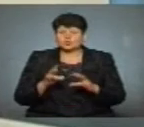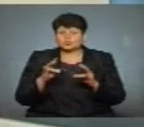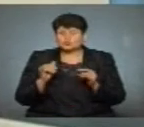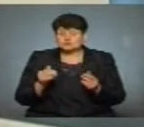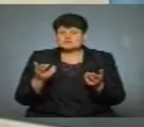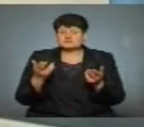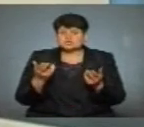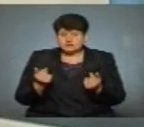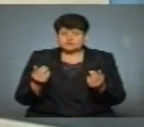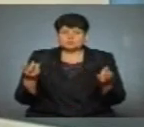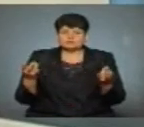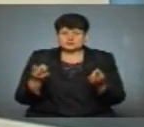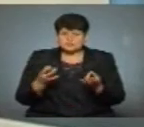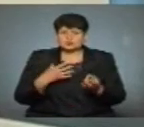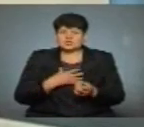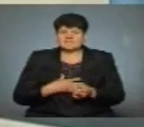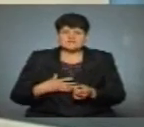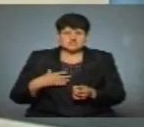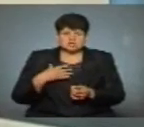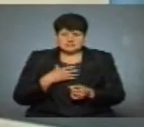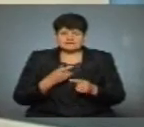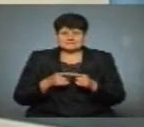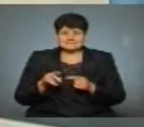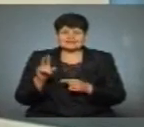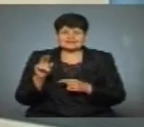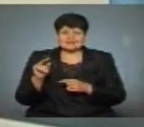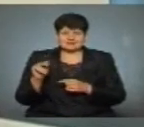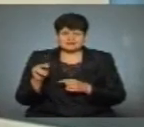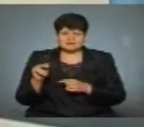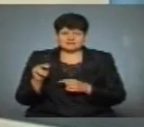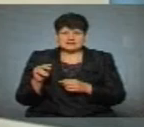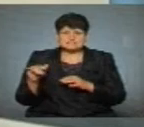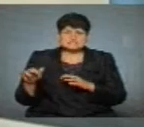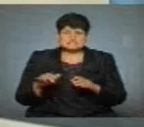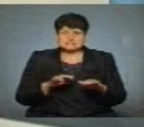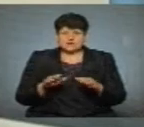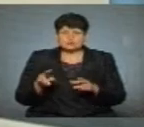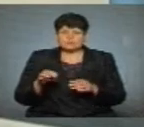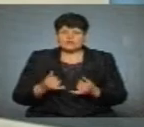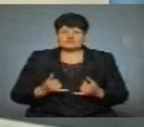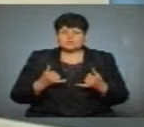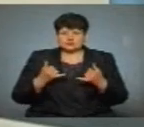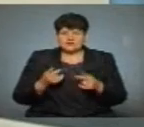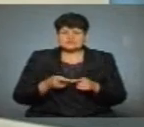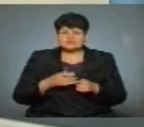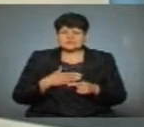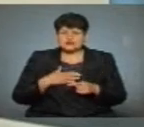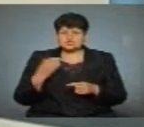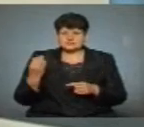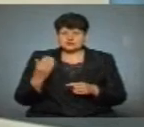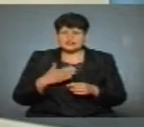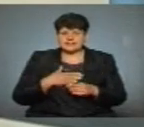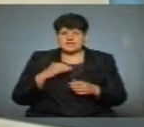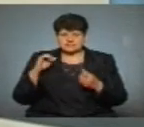що потрібно і важливо такі дати і заходи по вшануванню. Це наша історія, це наша